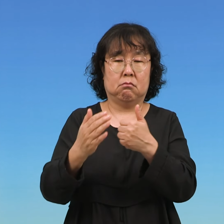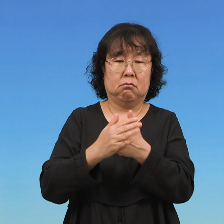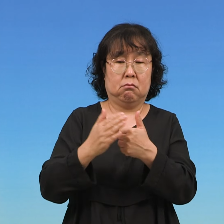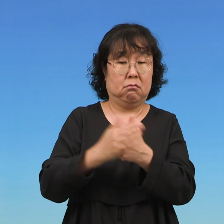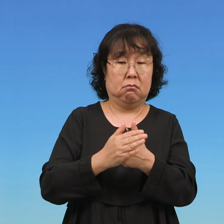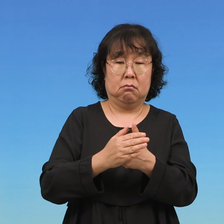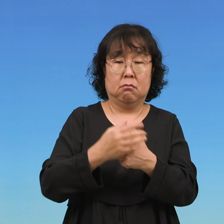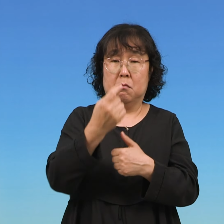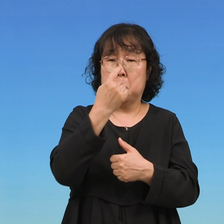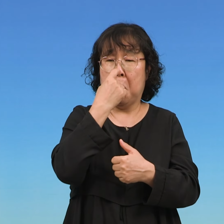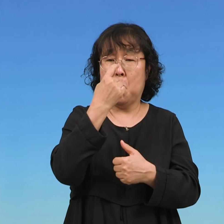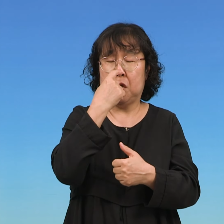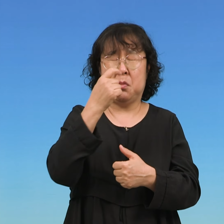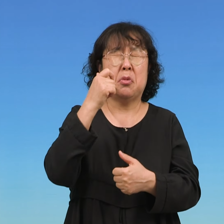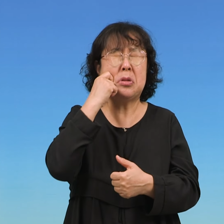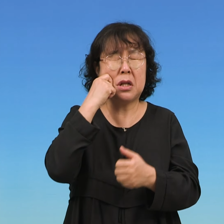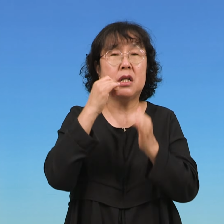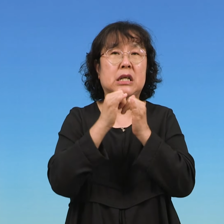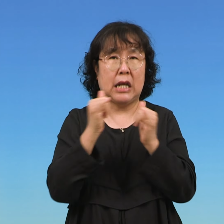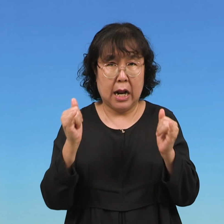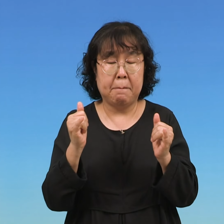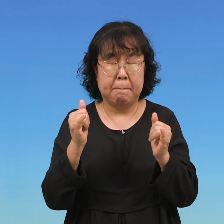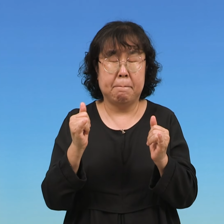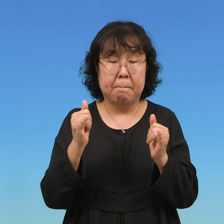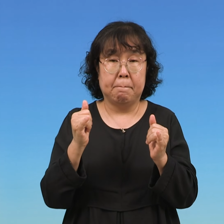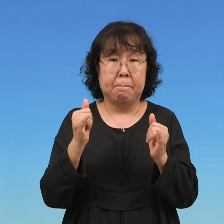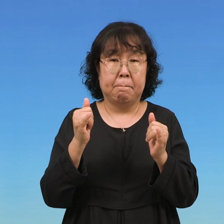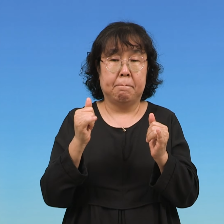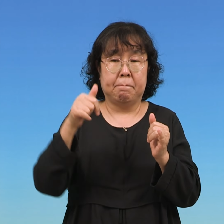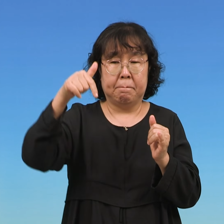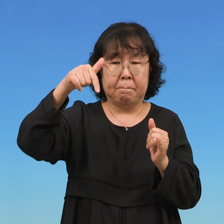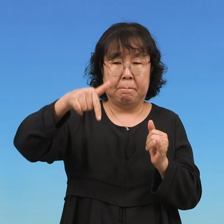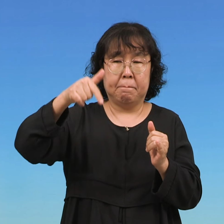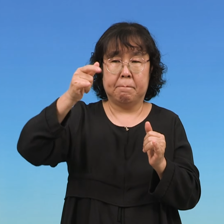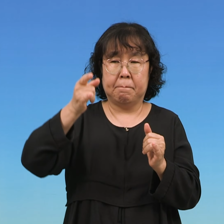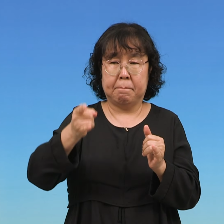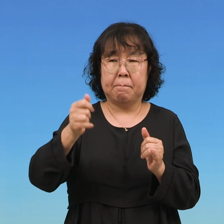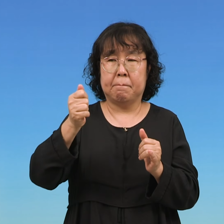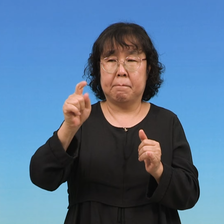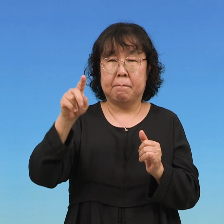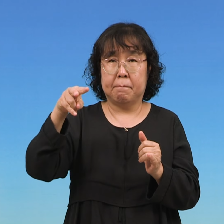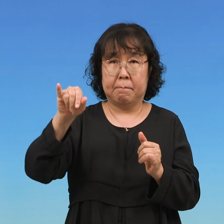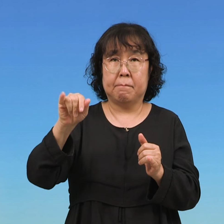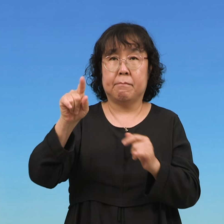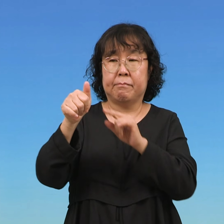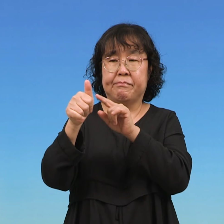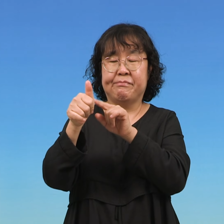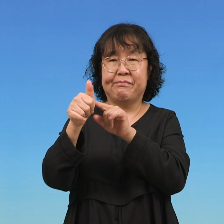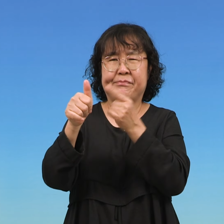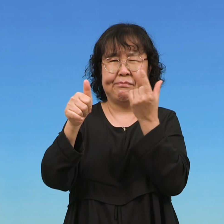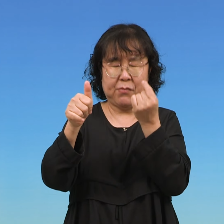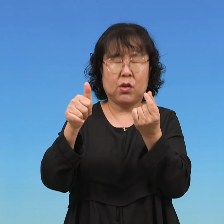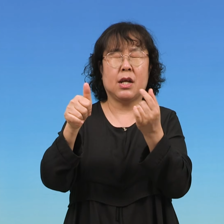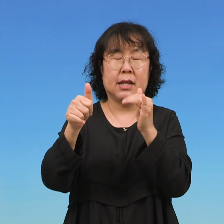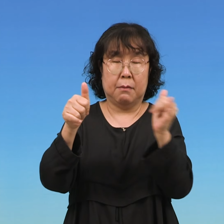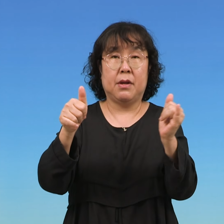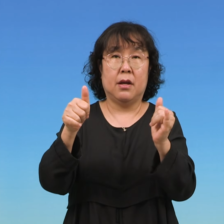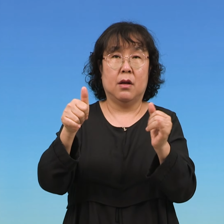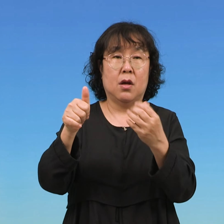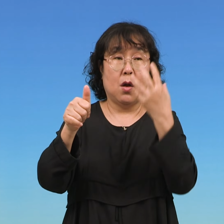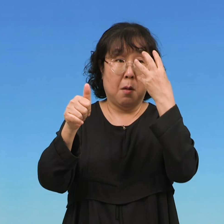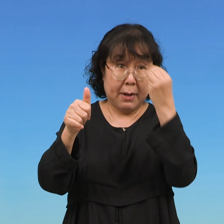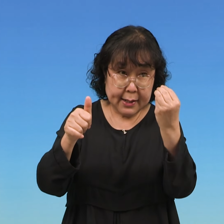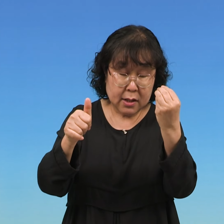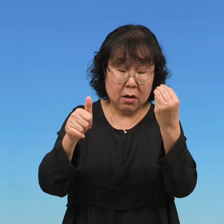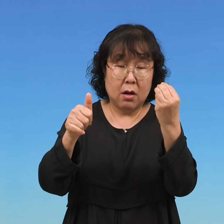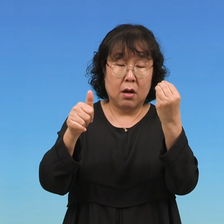이렇게 가면 되는구나 그 영향을 못 받아서가 바로 그런 사람 아닙니까